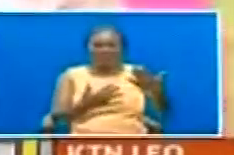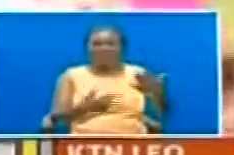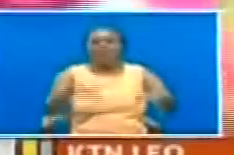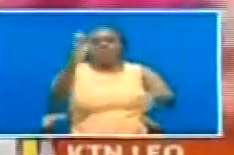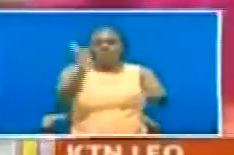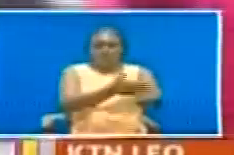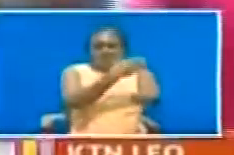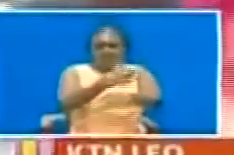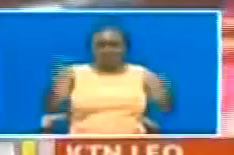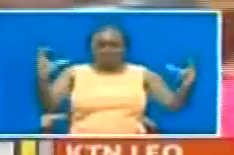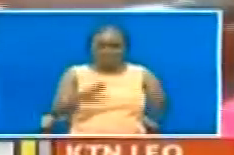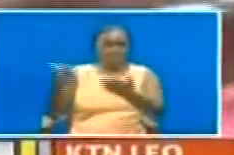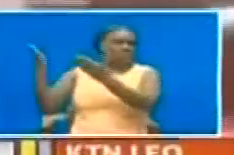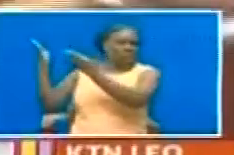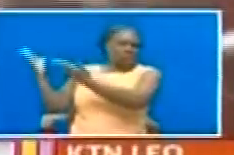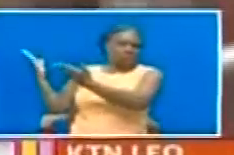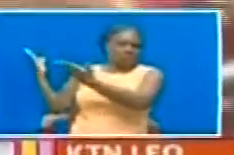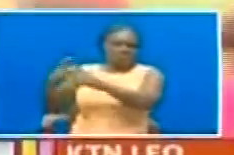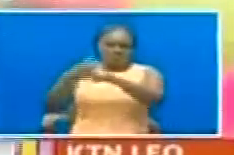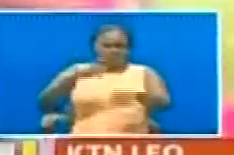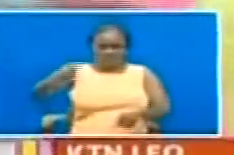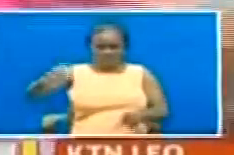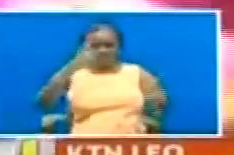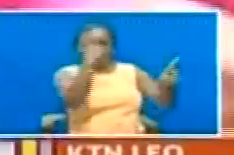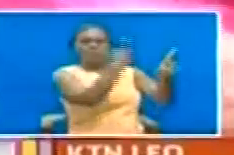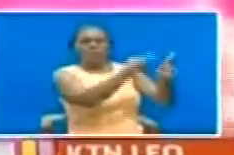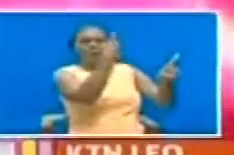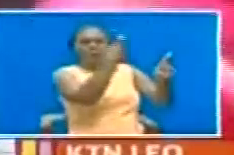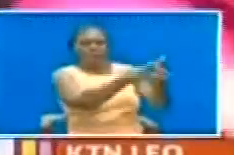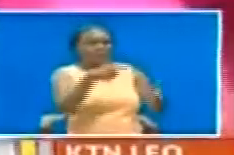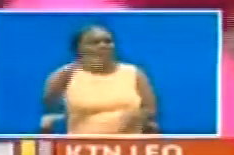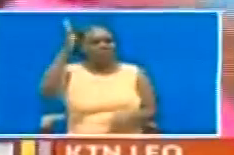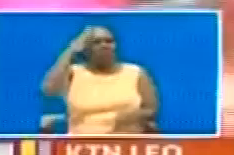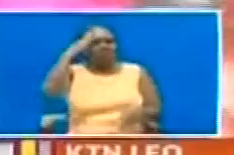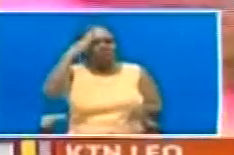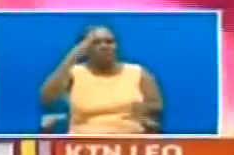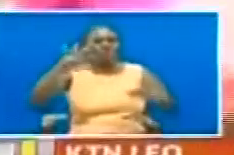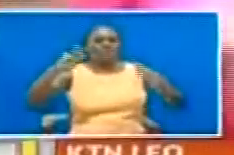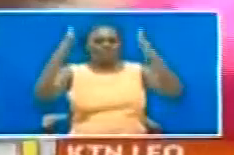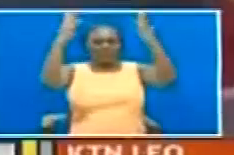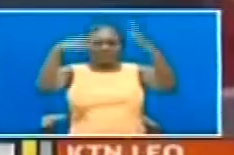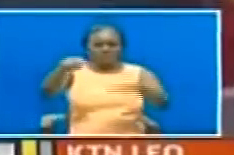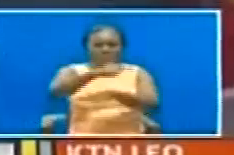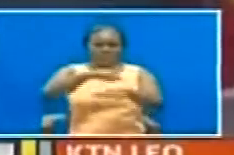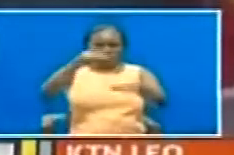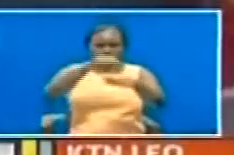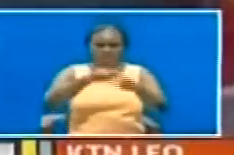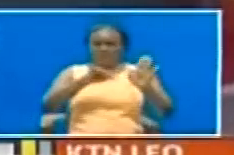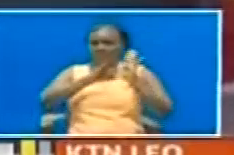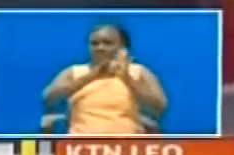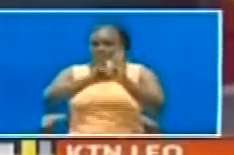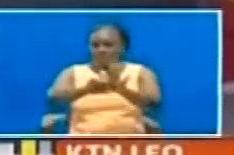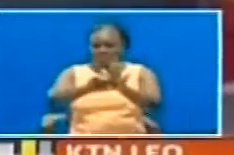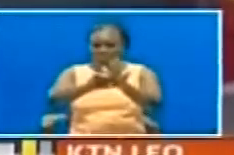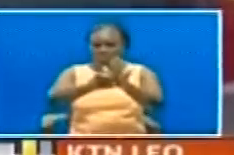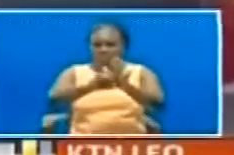Nyimbo za kwaya hii ya Mwakigwena kutoka kaunti ya Kwale zikawa za kutambulisha sherehe za siku kuu za taifa, mfano sherehe